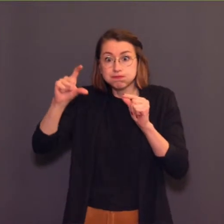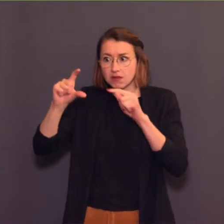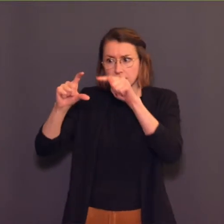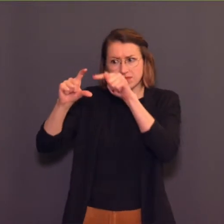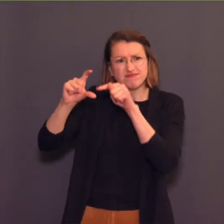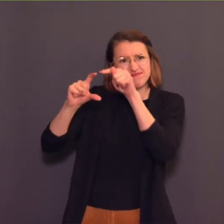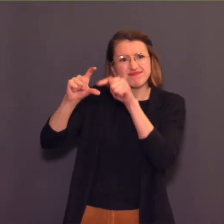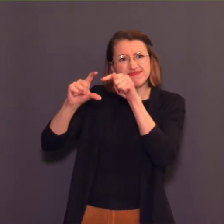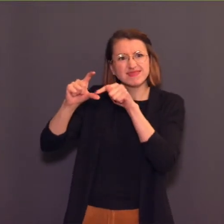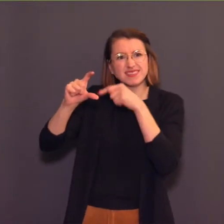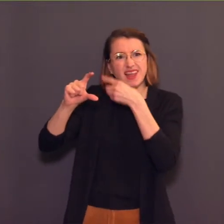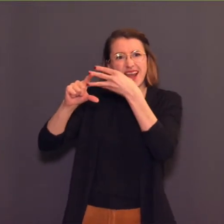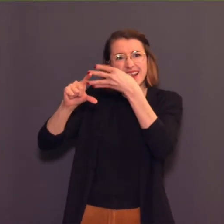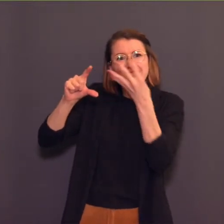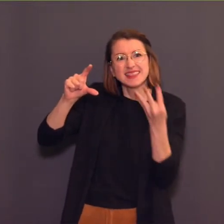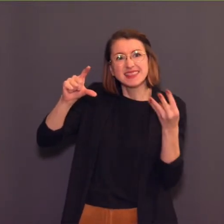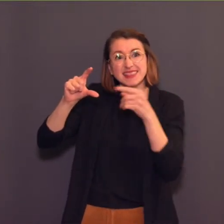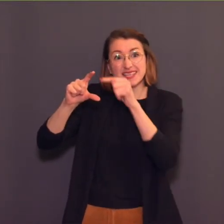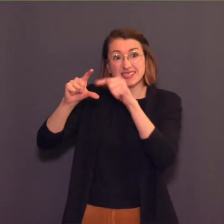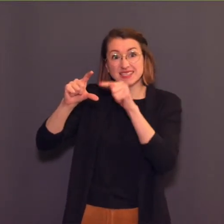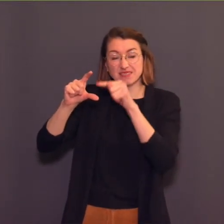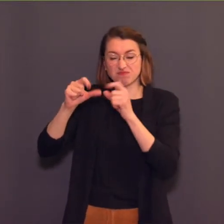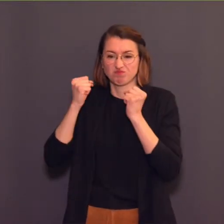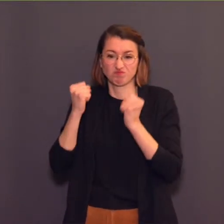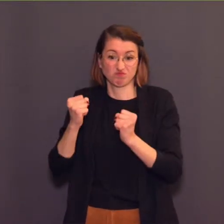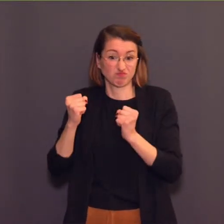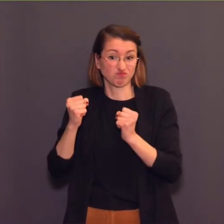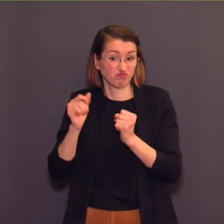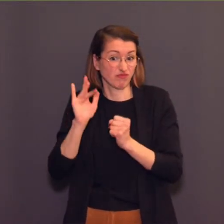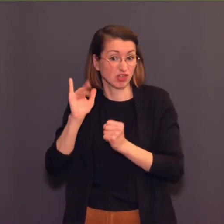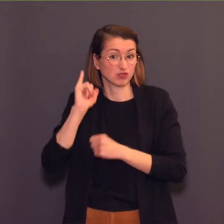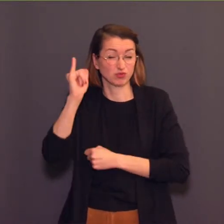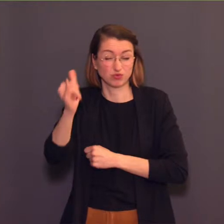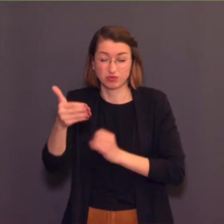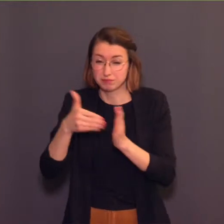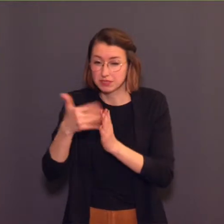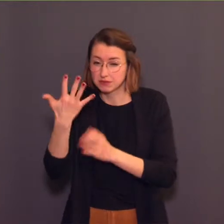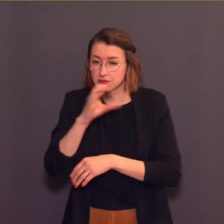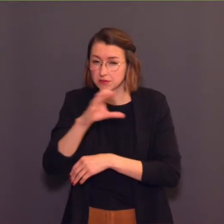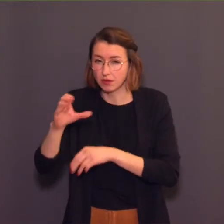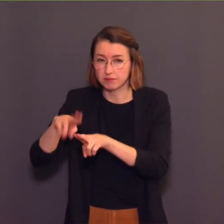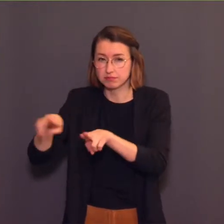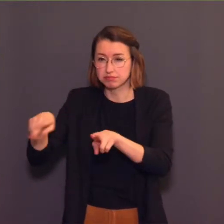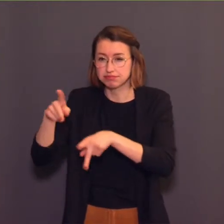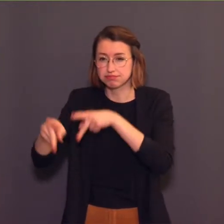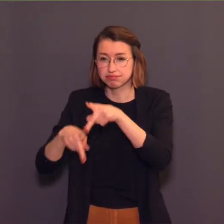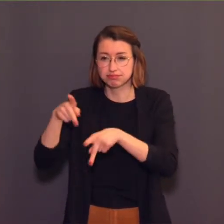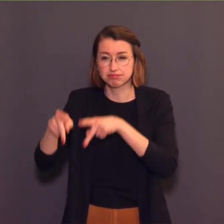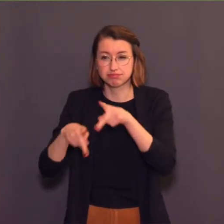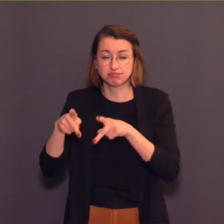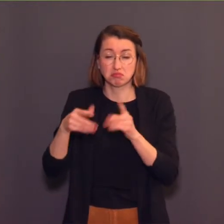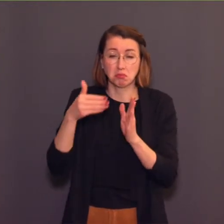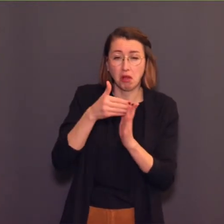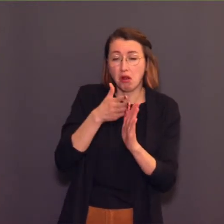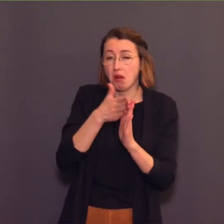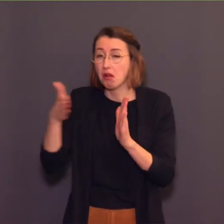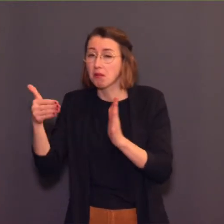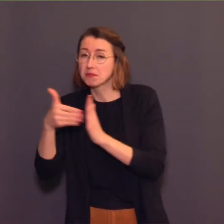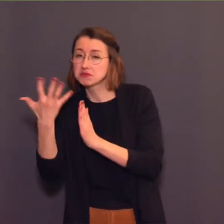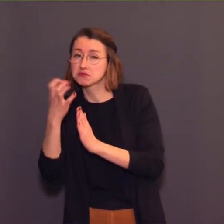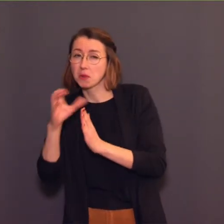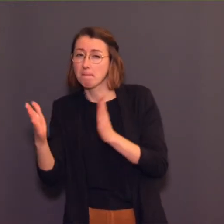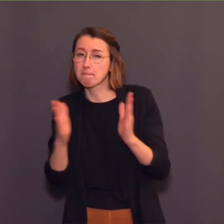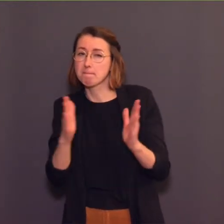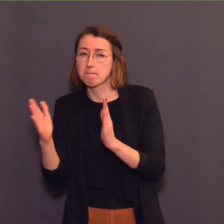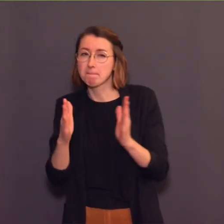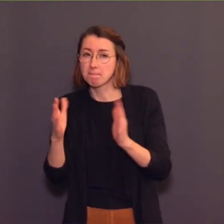1500 lits, ou les plus que 1500 lits. À ce moment-là, non seulement nous aurions un pic particulièrement important, particulièrement élevé,